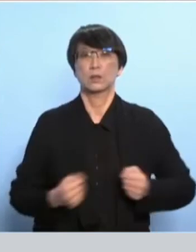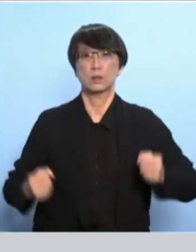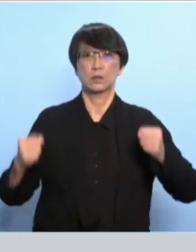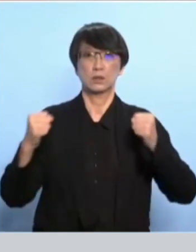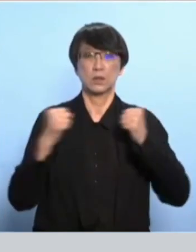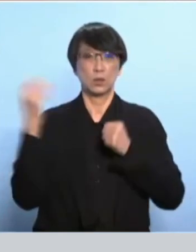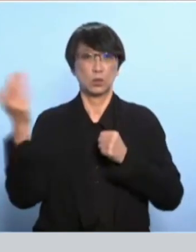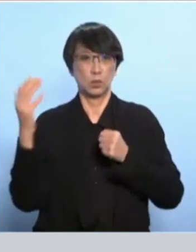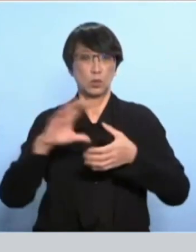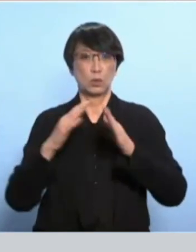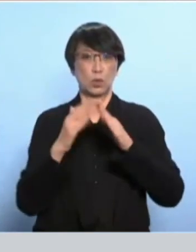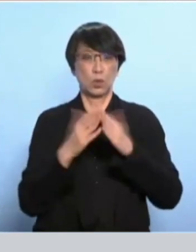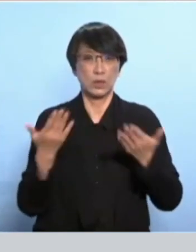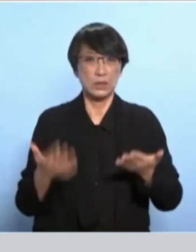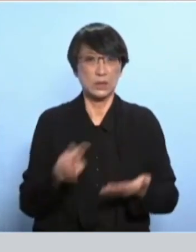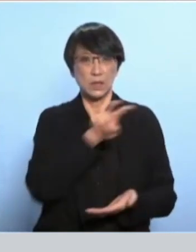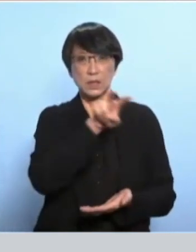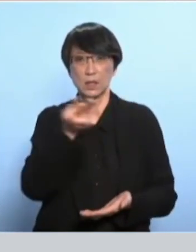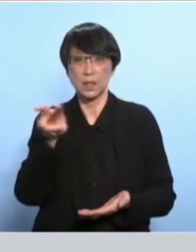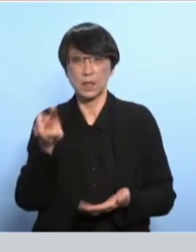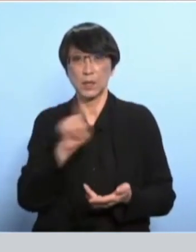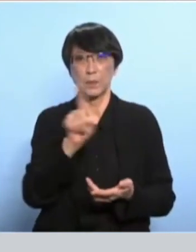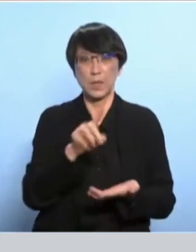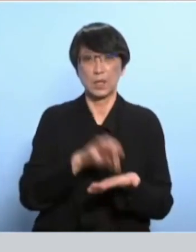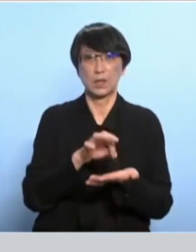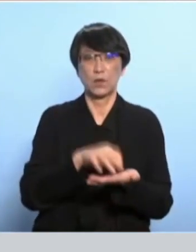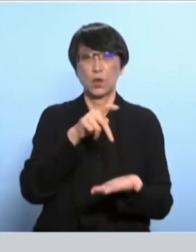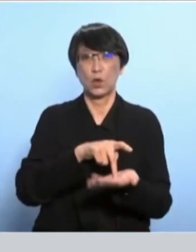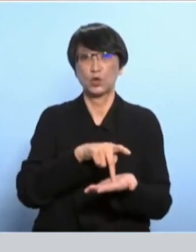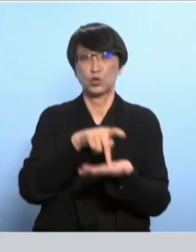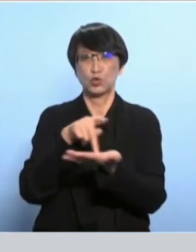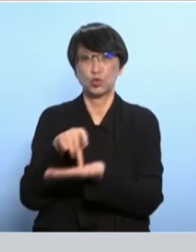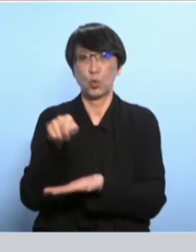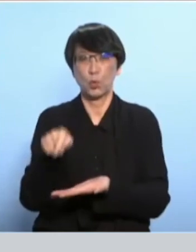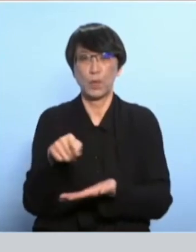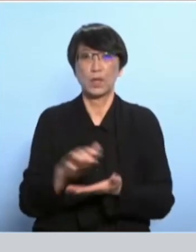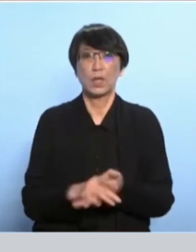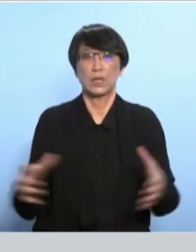責組去盤點一下而家呢啲咁嘅設施有邊啲可以租借到俾我哋業界使